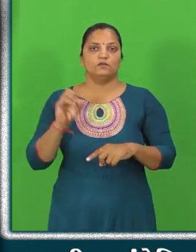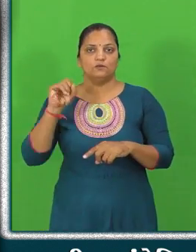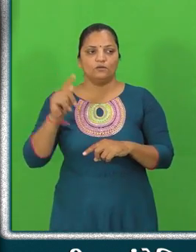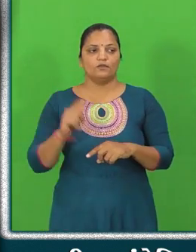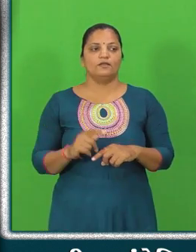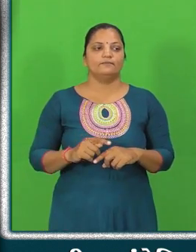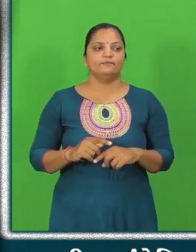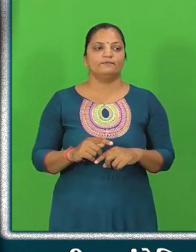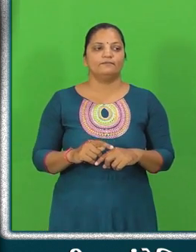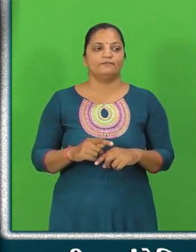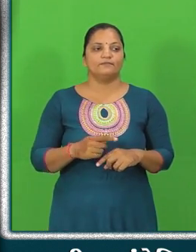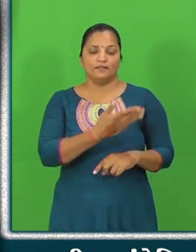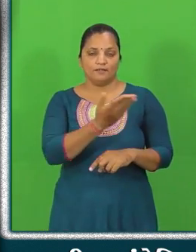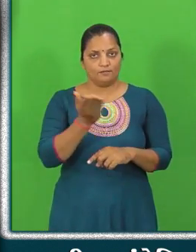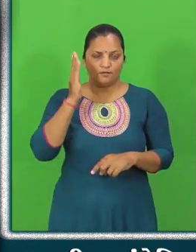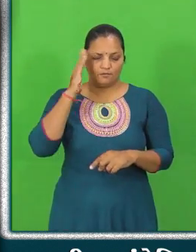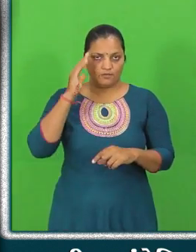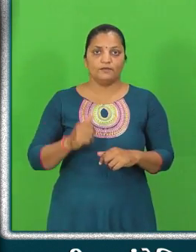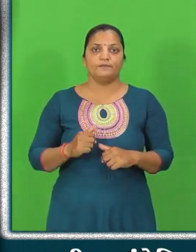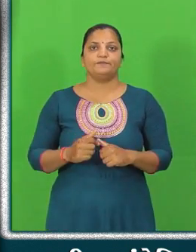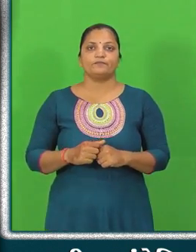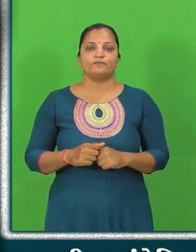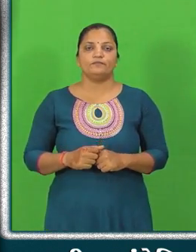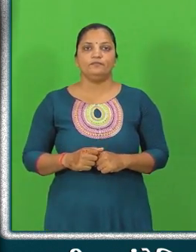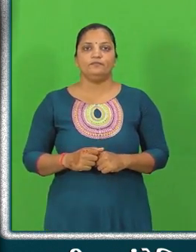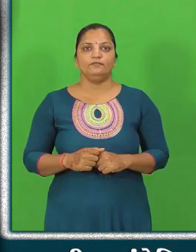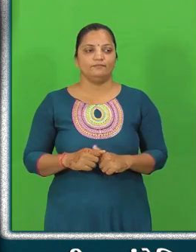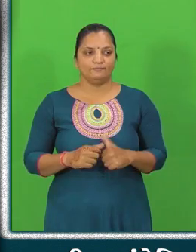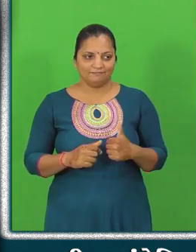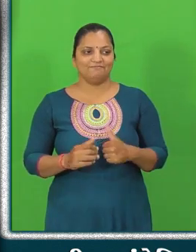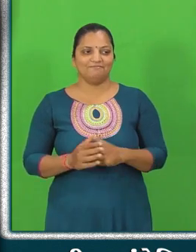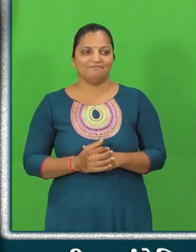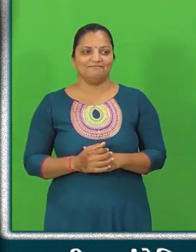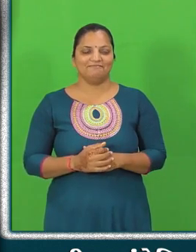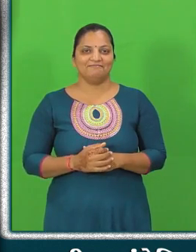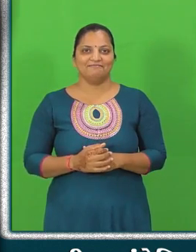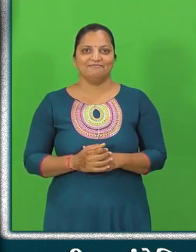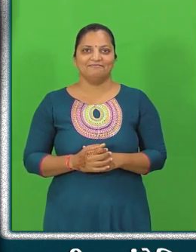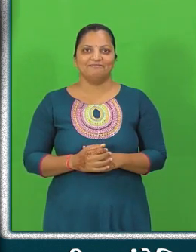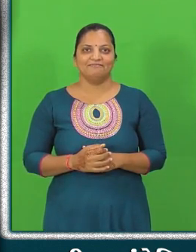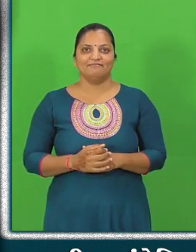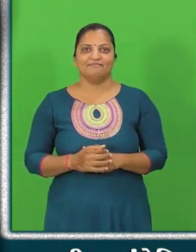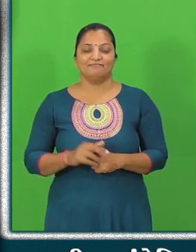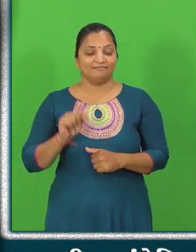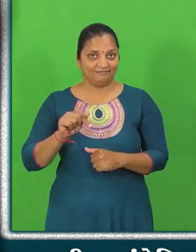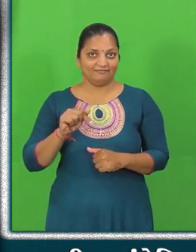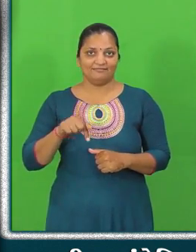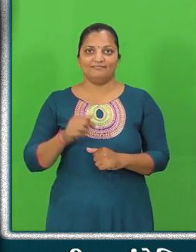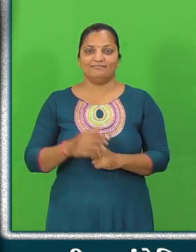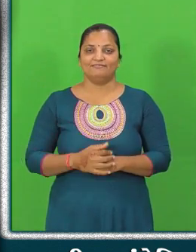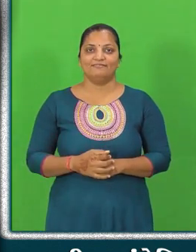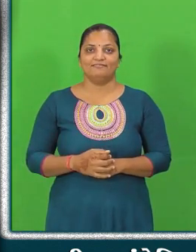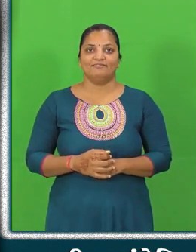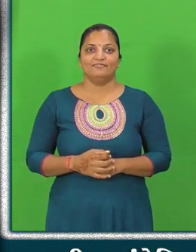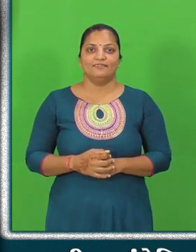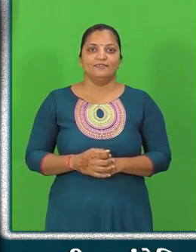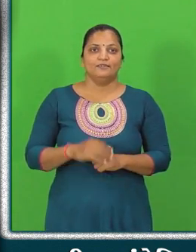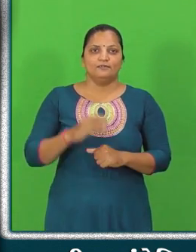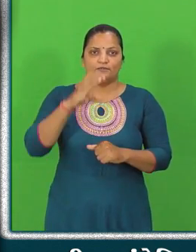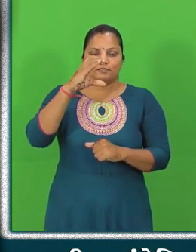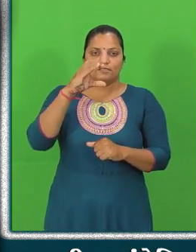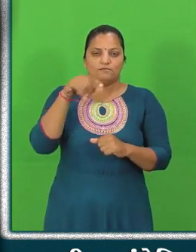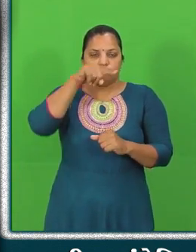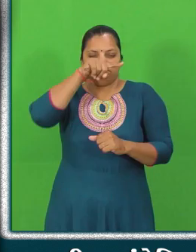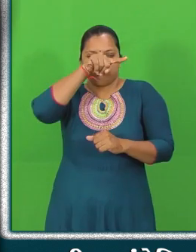ઓકે, આપણે જોઈ લઈએ જરા સિમ્યુલેશનથી પણ એ વસ્તુને. તો અહીંયા જો આપણે સીમાથી